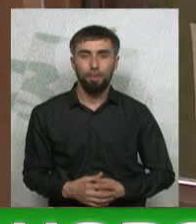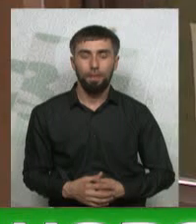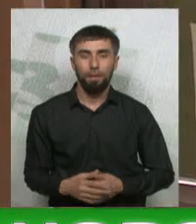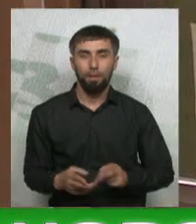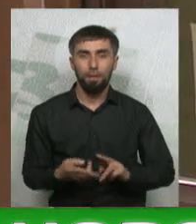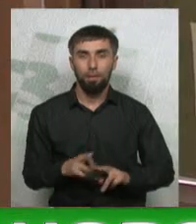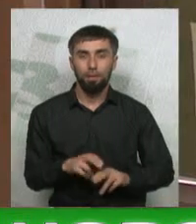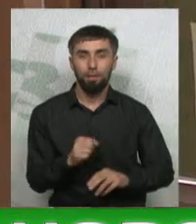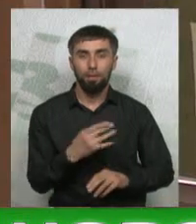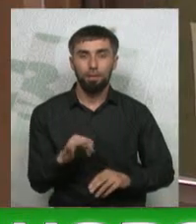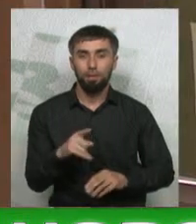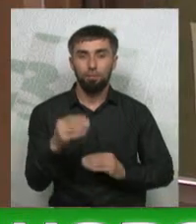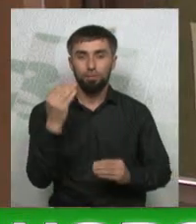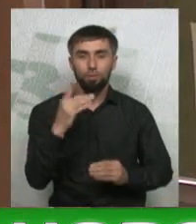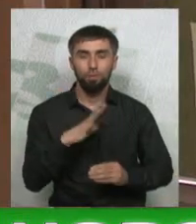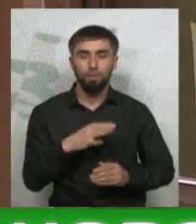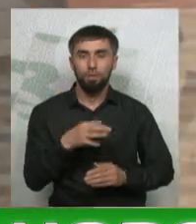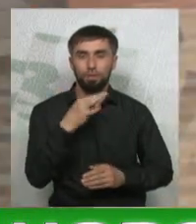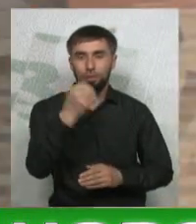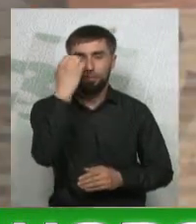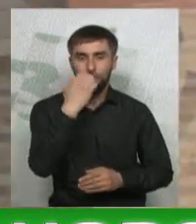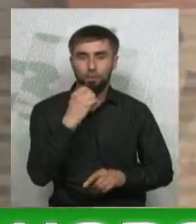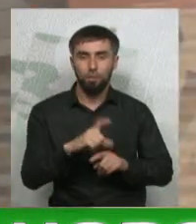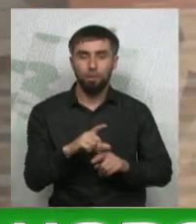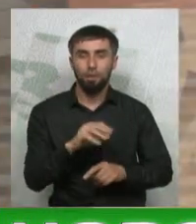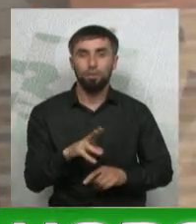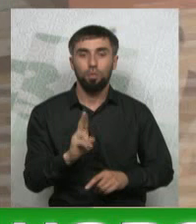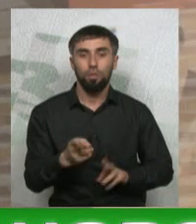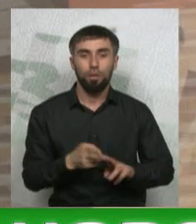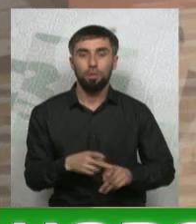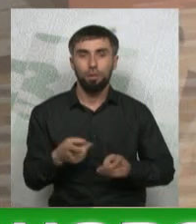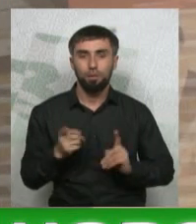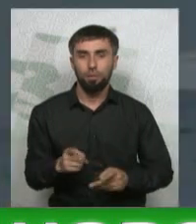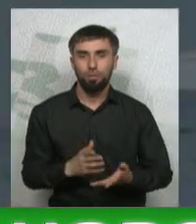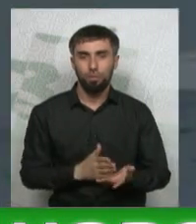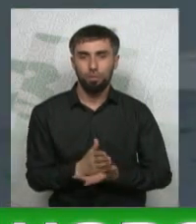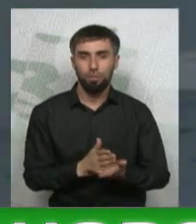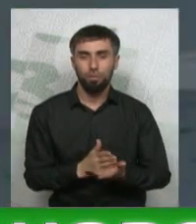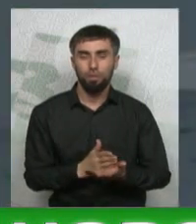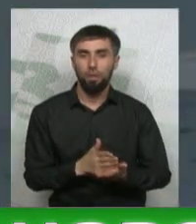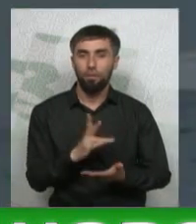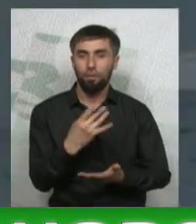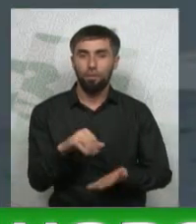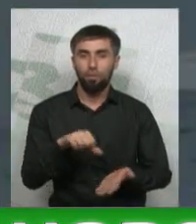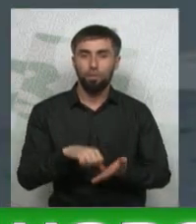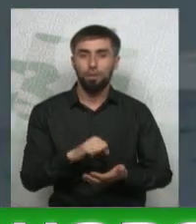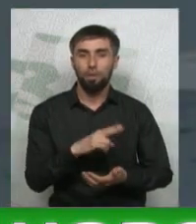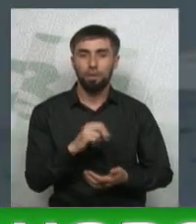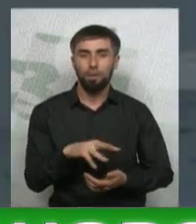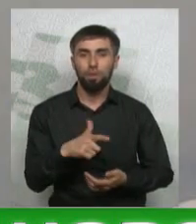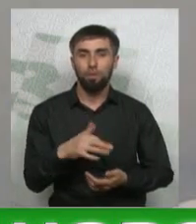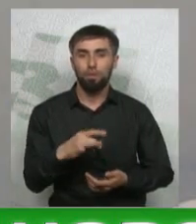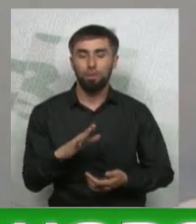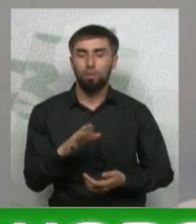Эта акция – повод почтить память и сказать слова благодарности тем, кто этого действительно заслуживает. В ней участвует и Адам Горчханов.